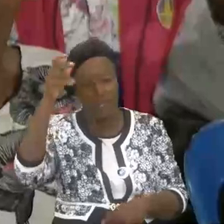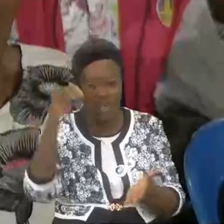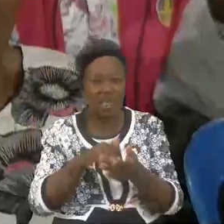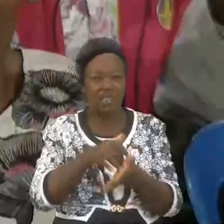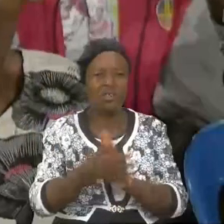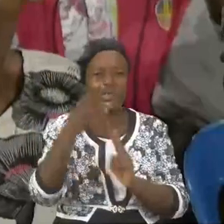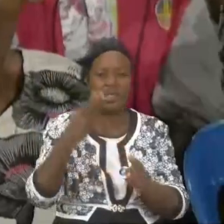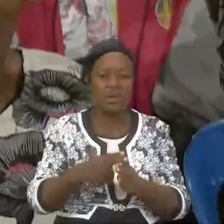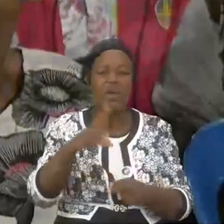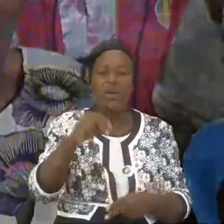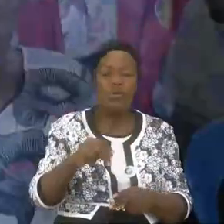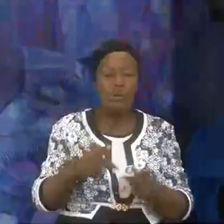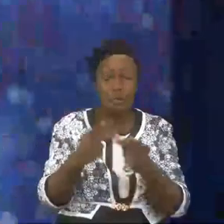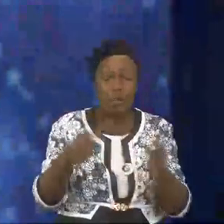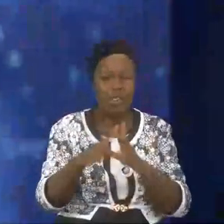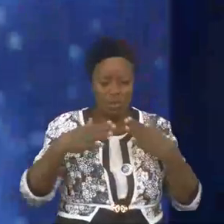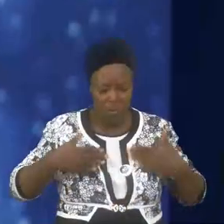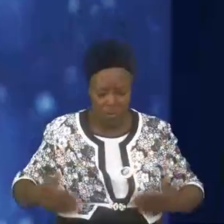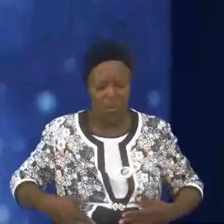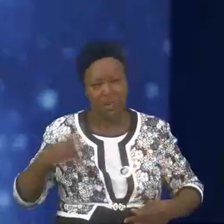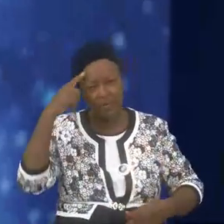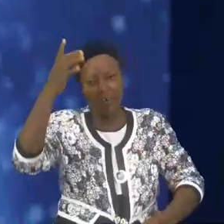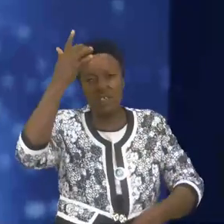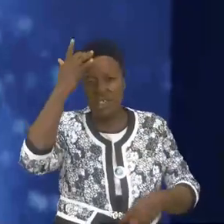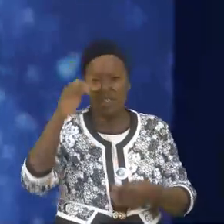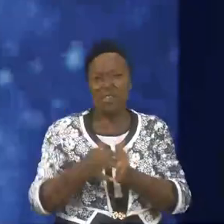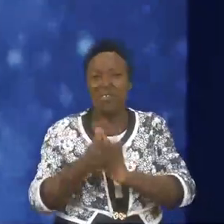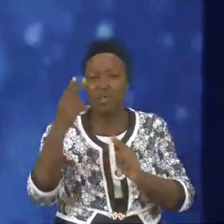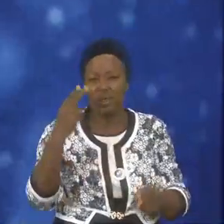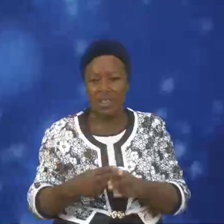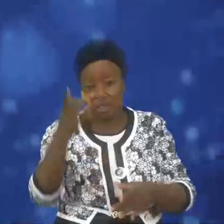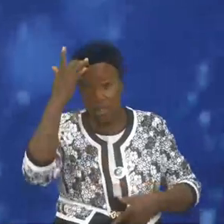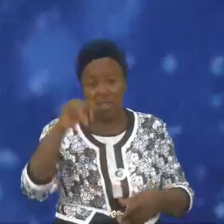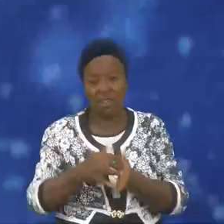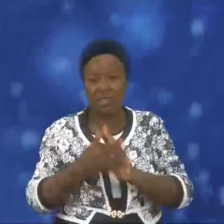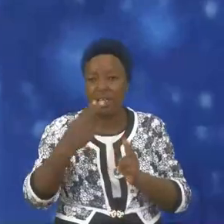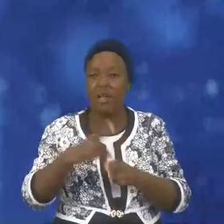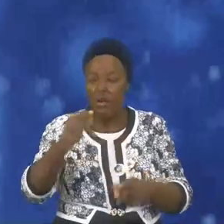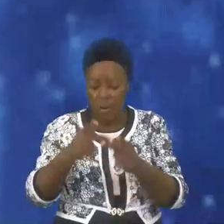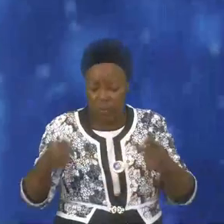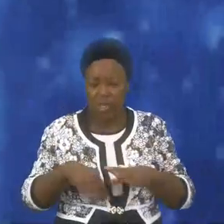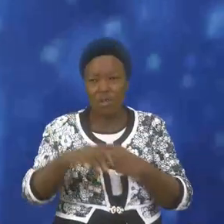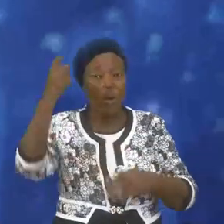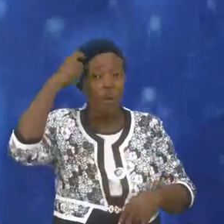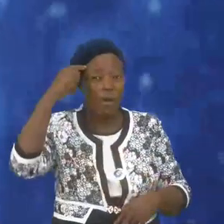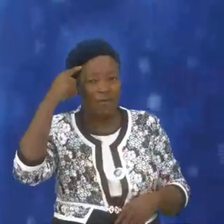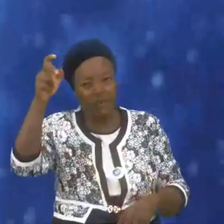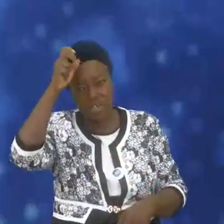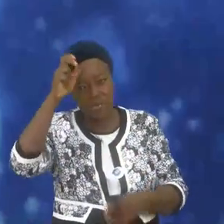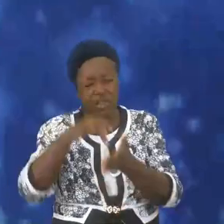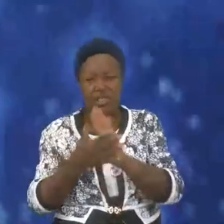pour le diable. Aucune place dans ton corps pour la maladie. Aucune place dans ton esprit pour les